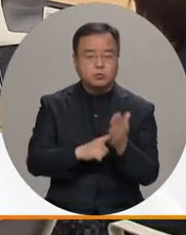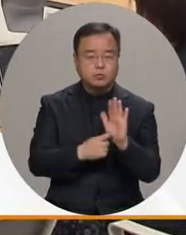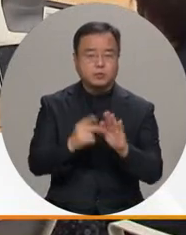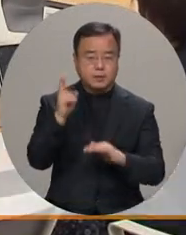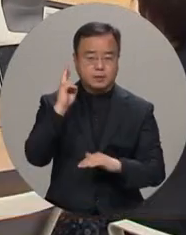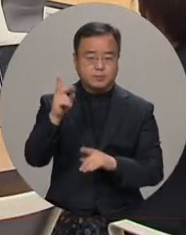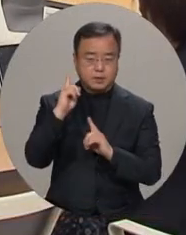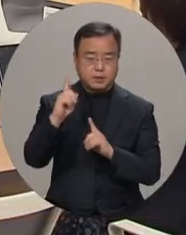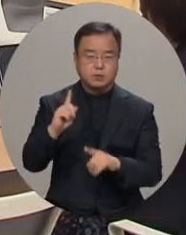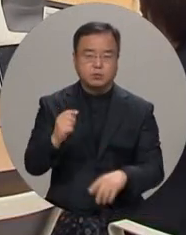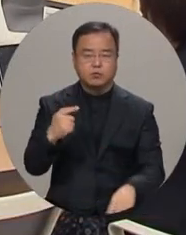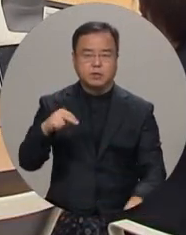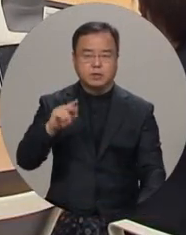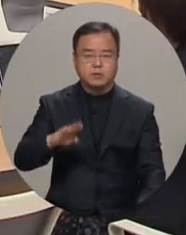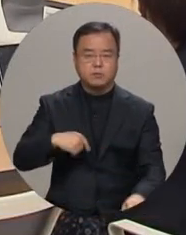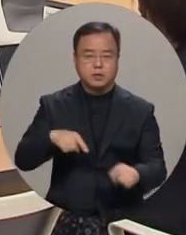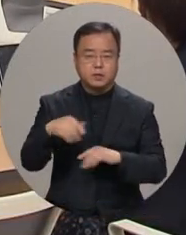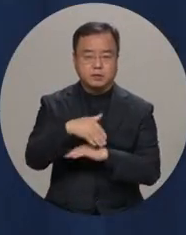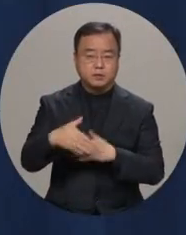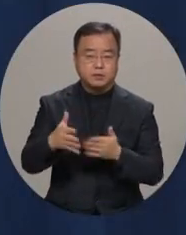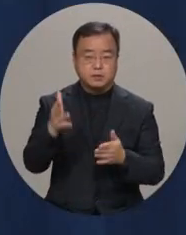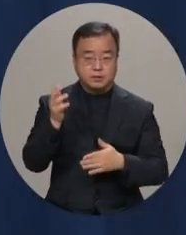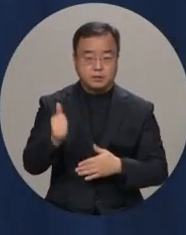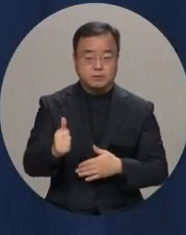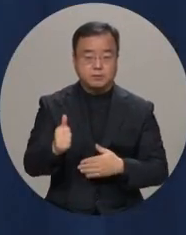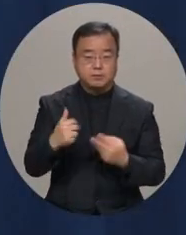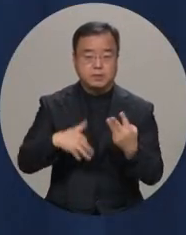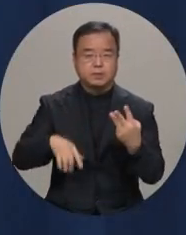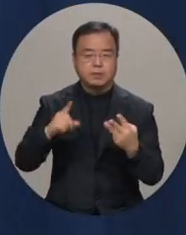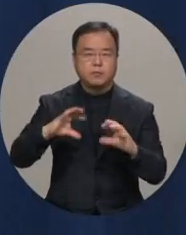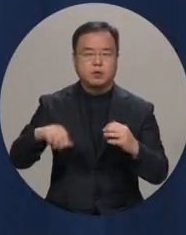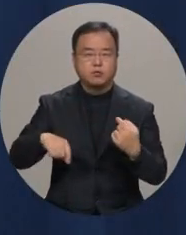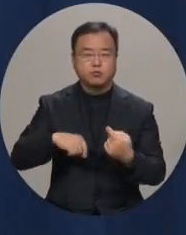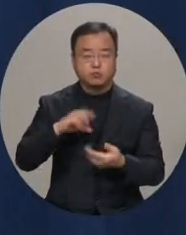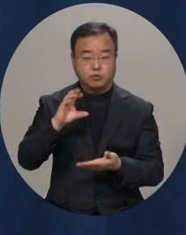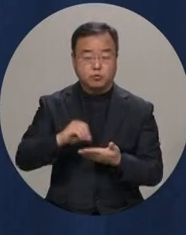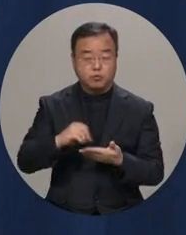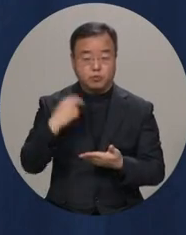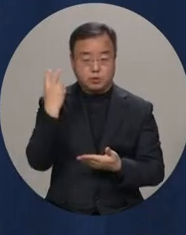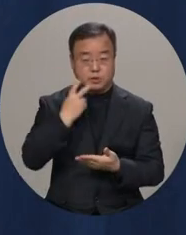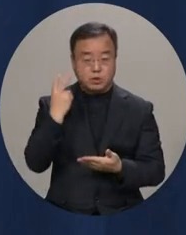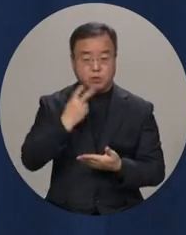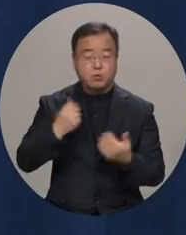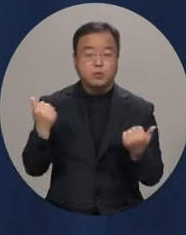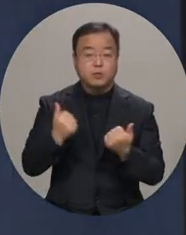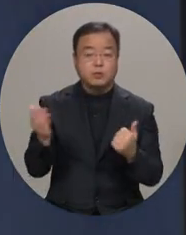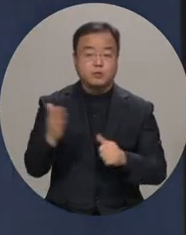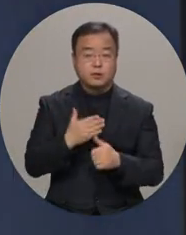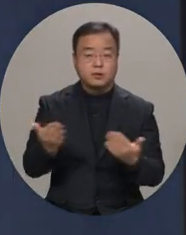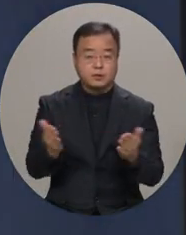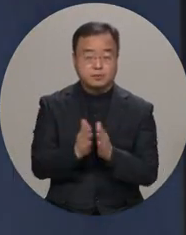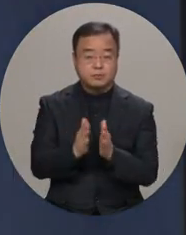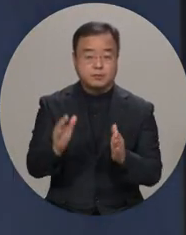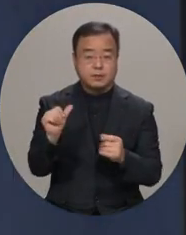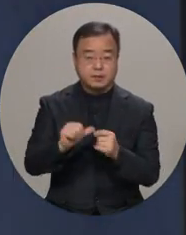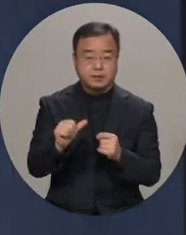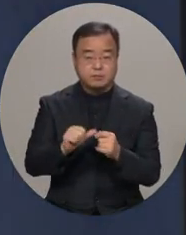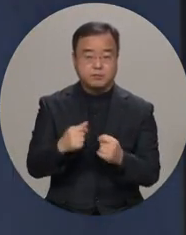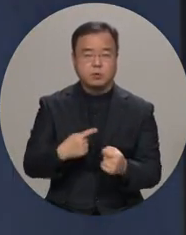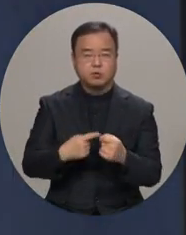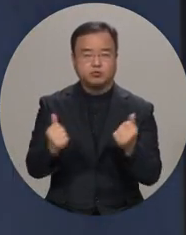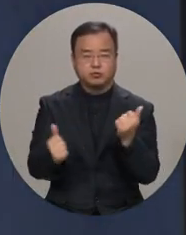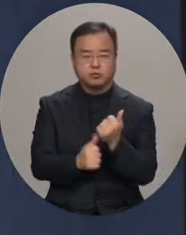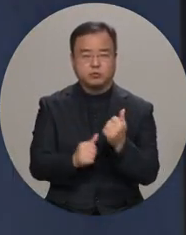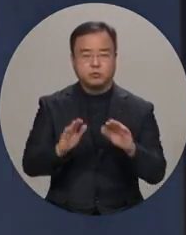이관섭 정책실장은 오늘 제3차 국정과제 점검 회의를 시작으로 업무를 시작했고 나머지 5명의 수석은 오는